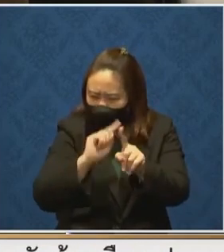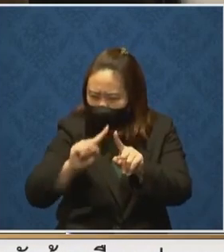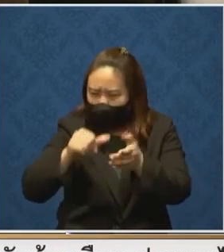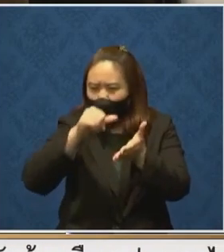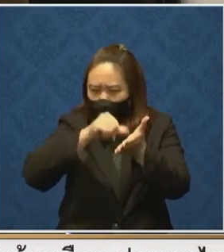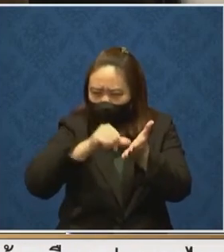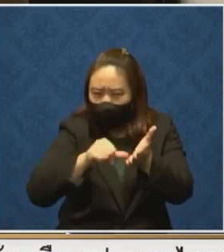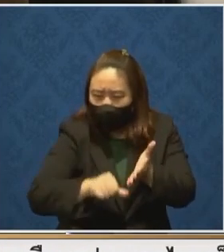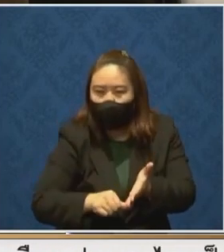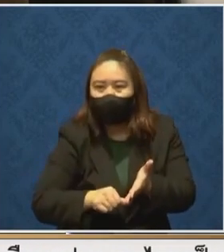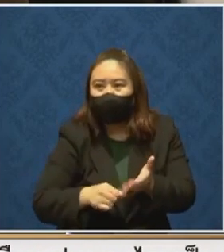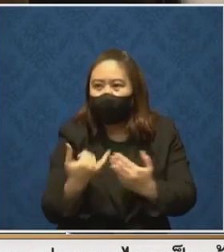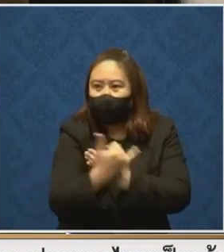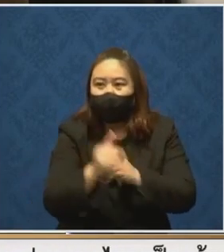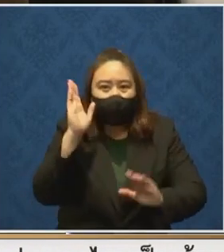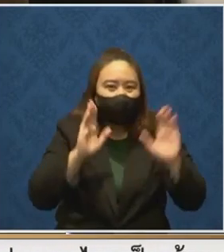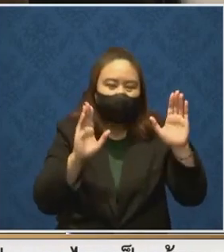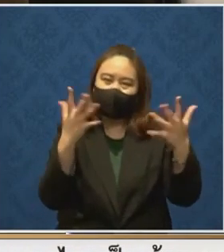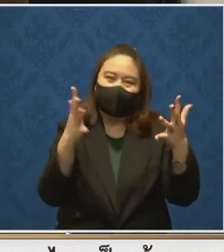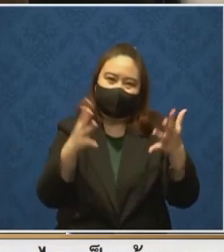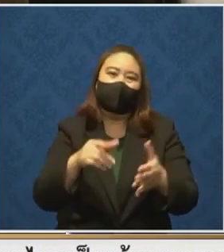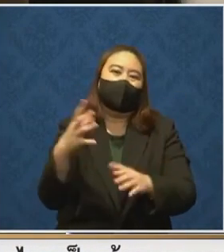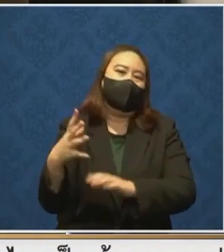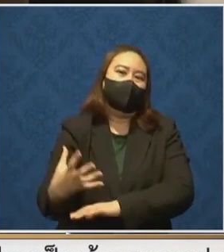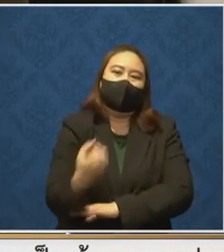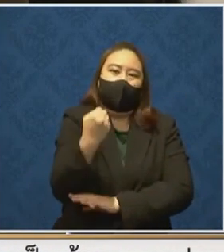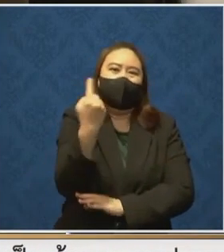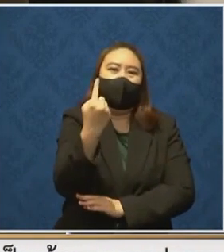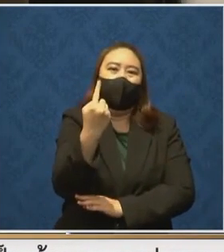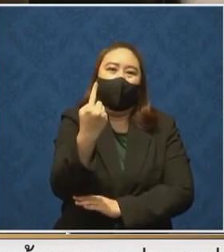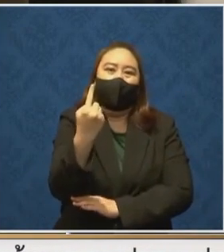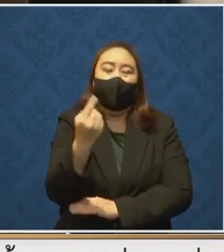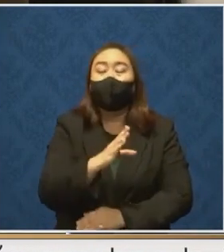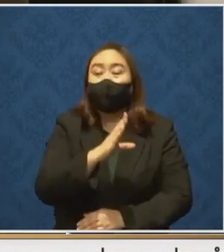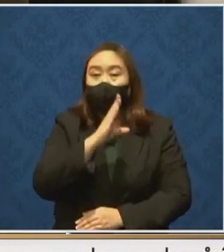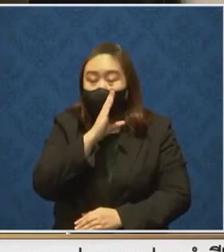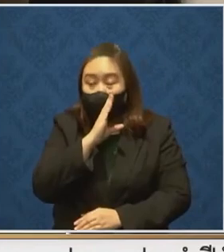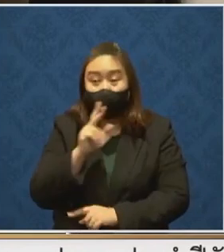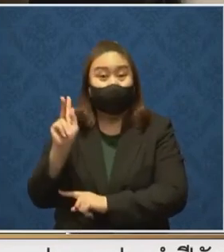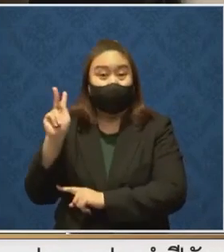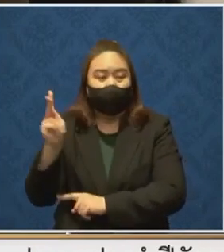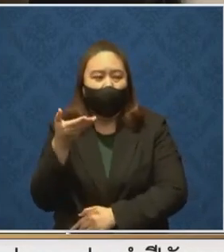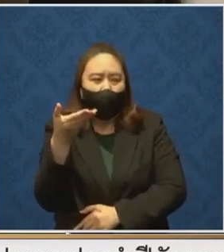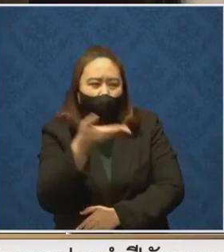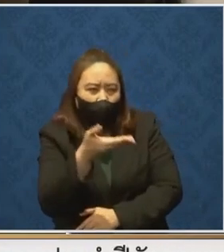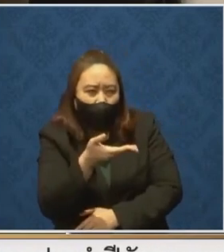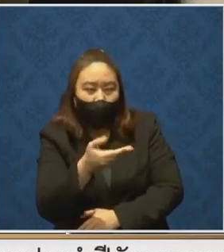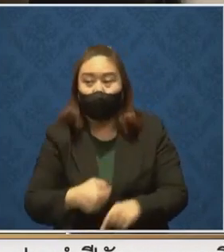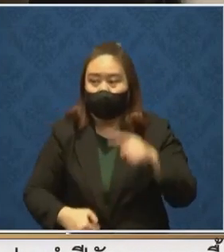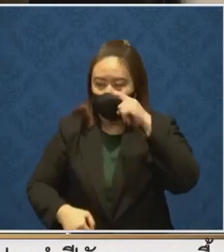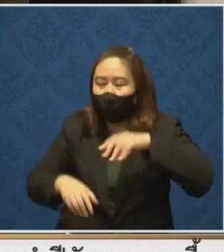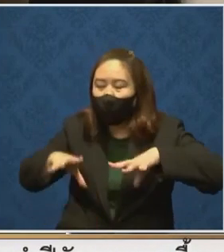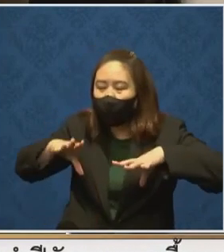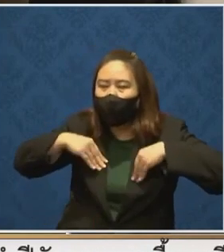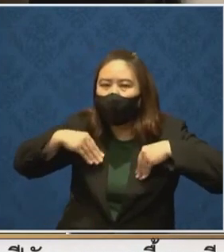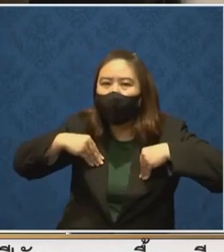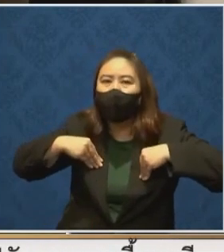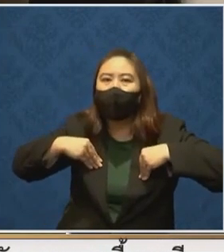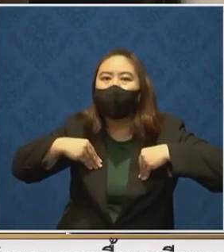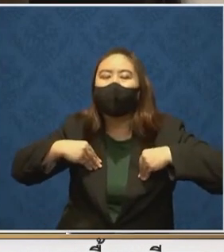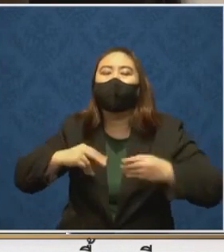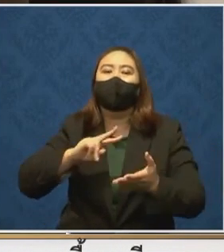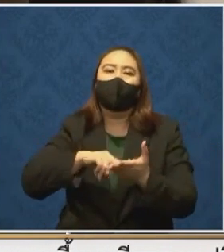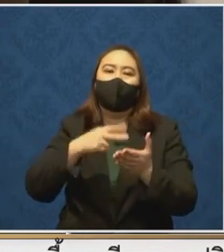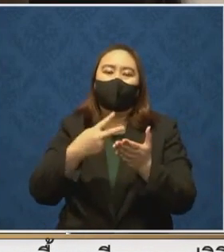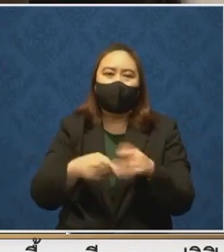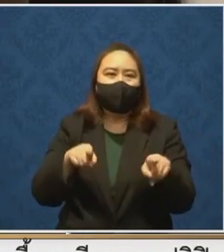บค่ะหากไยยอมทำตามข้อเรีกรข Kingsgate ในประเด็นนี้เท่ากับเป็นการทำลายหลักนิ